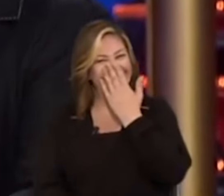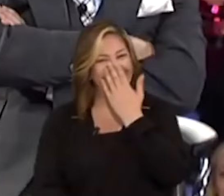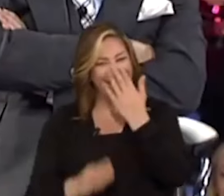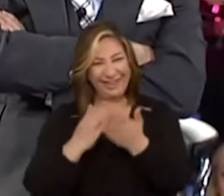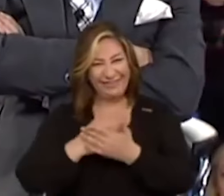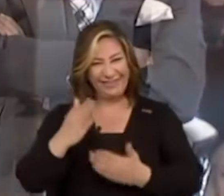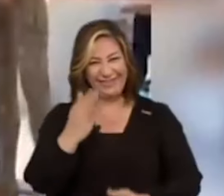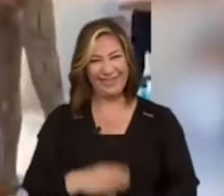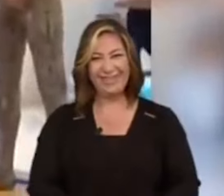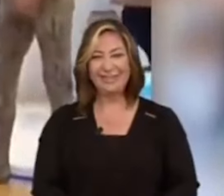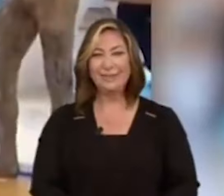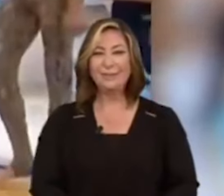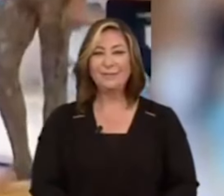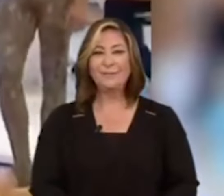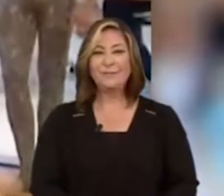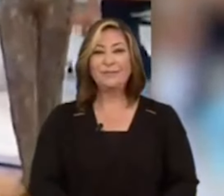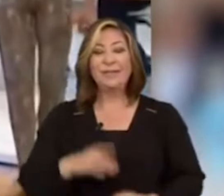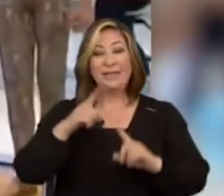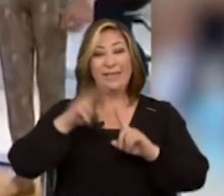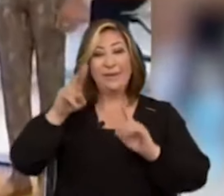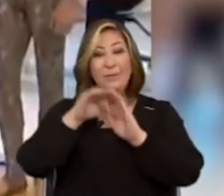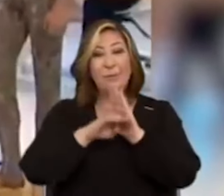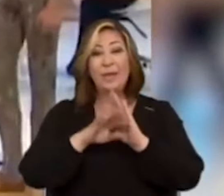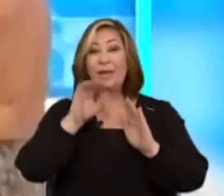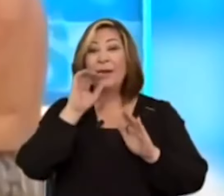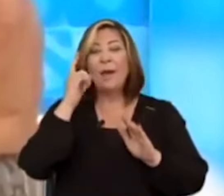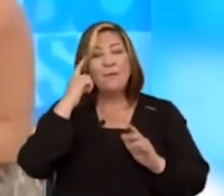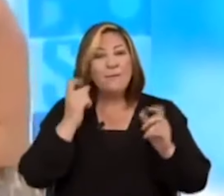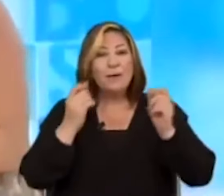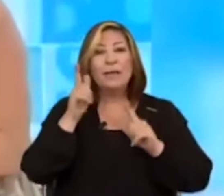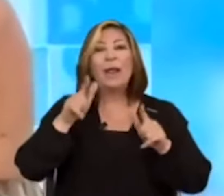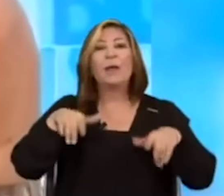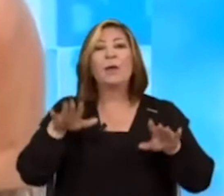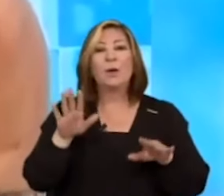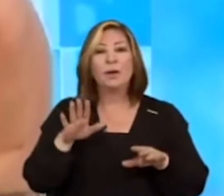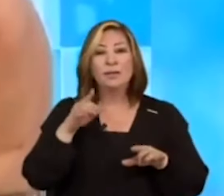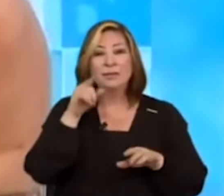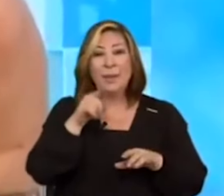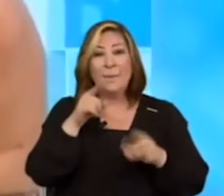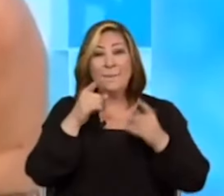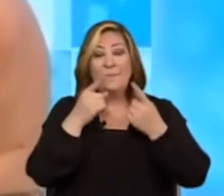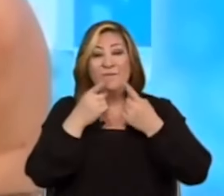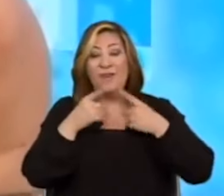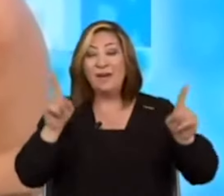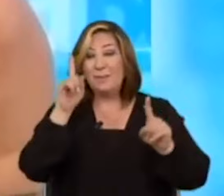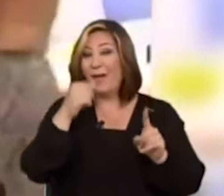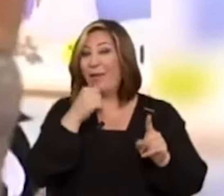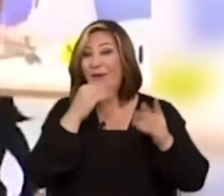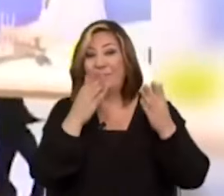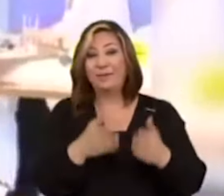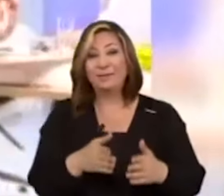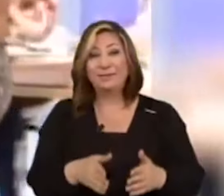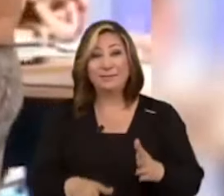Above. Devam. Televizyon programlarında kimsenin atraksiyon düşünmesine gerek yoktu. Sen başlı başına bir atraksiyondun